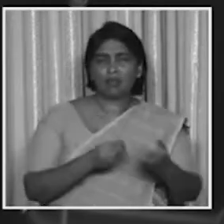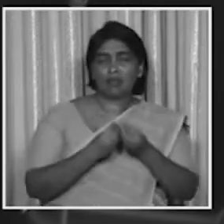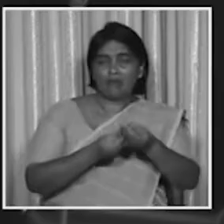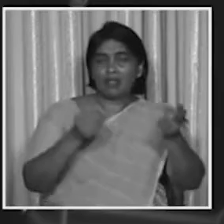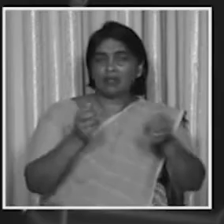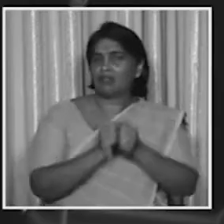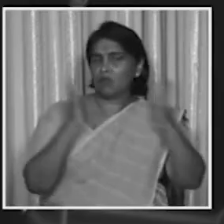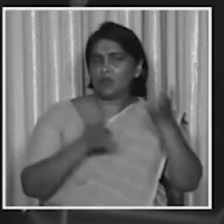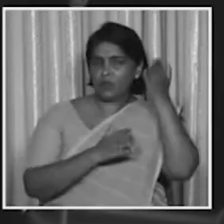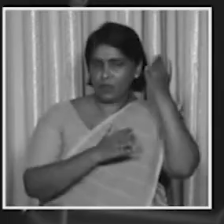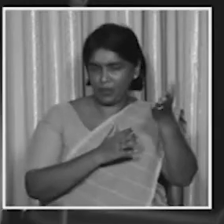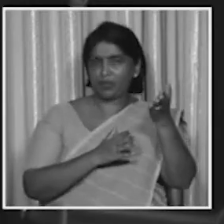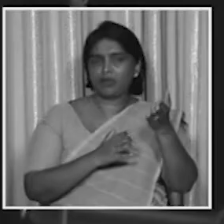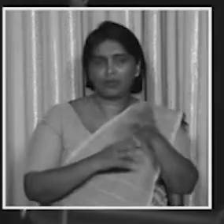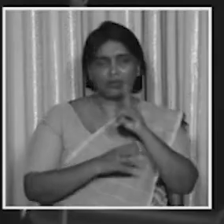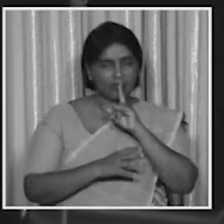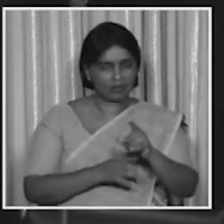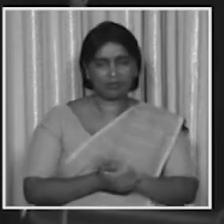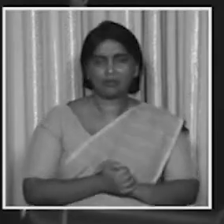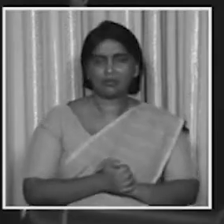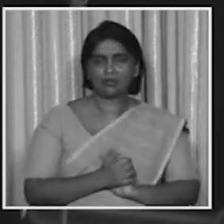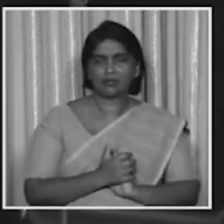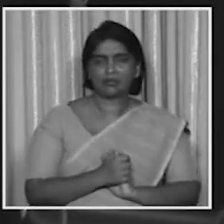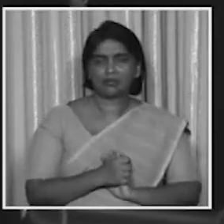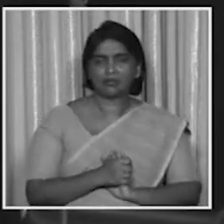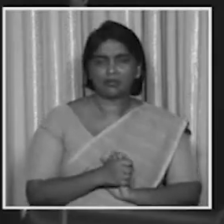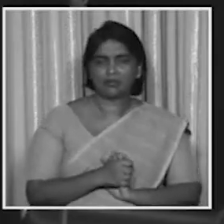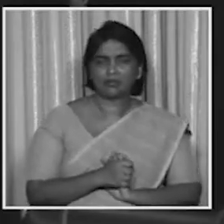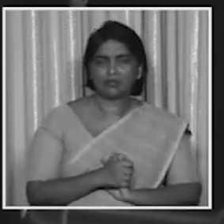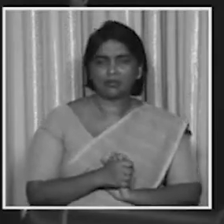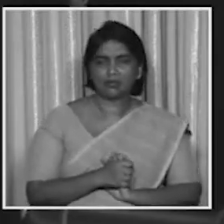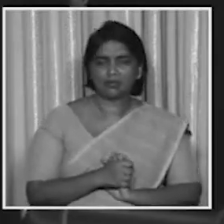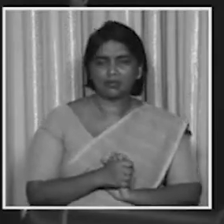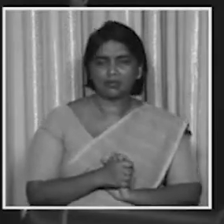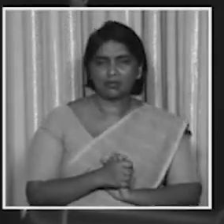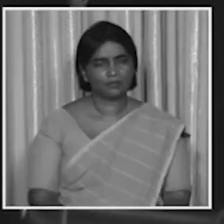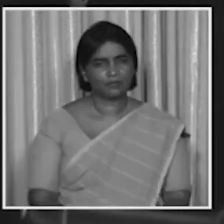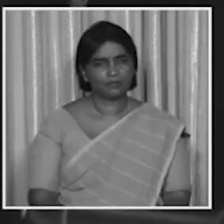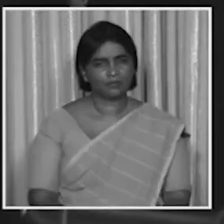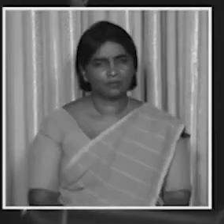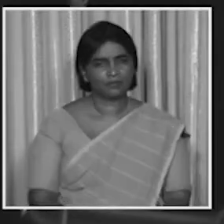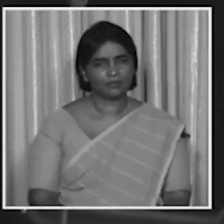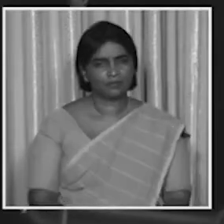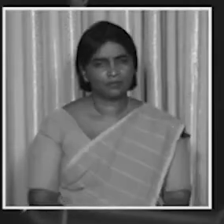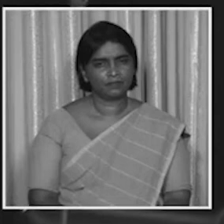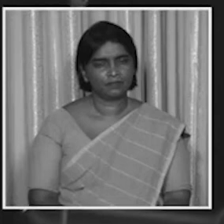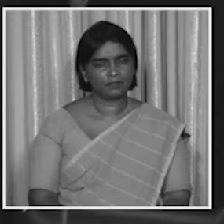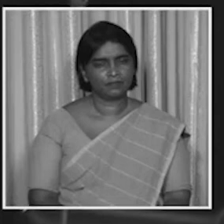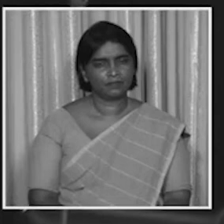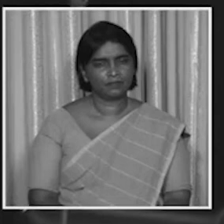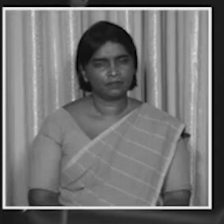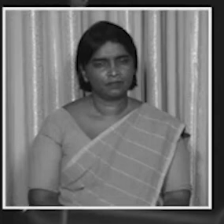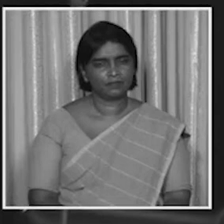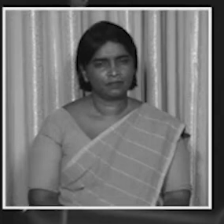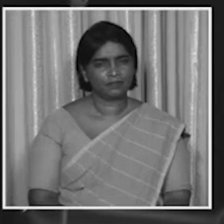කන්නේ මේ අය තමයි මේ කියන්නේ ගරමෙතුම ප්‍රශ්නෙට උත්තර දෙන්න දරු නියෝජ්‍ය කතානායකතුමනි අන්න ඔන්න ඔන්න කොටිය